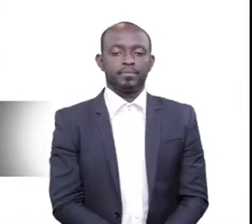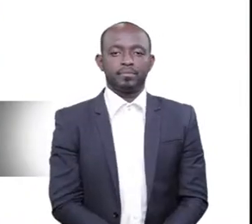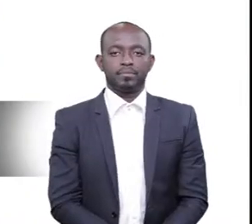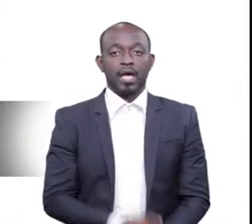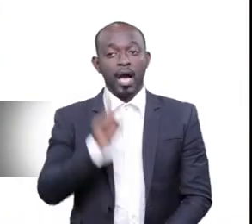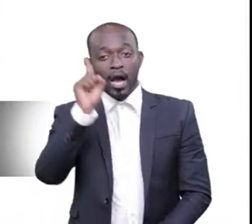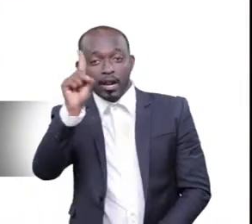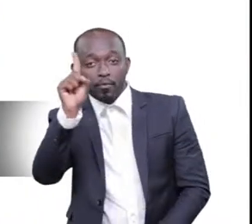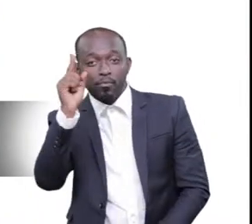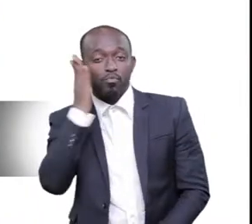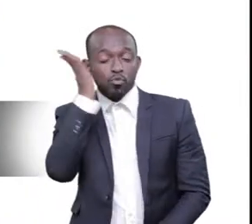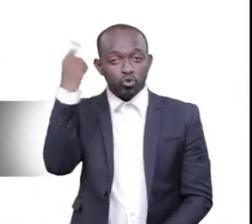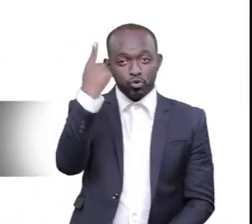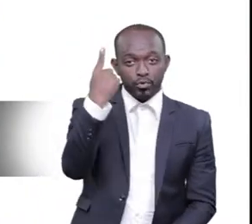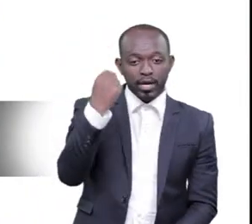rimwe ngiye kwanika